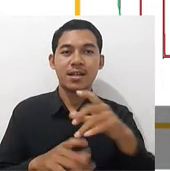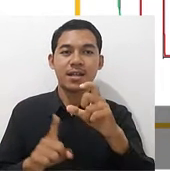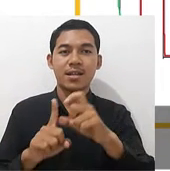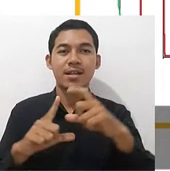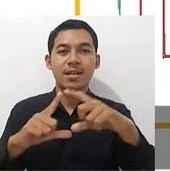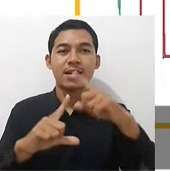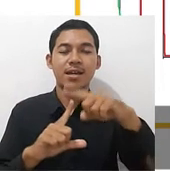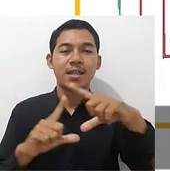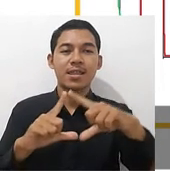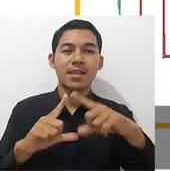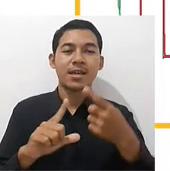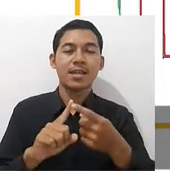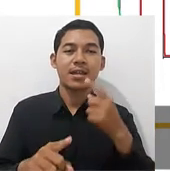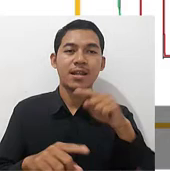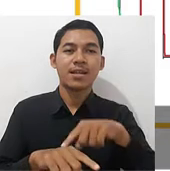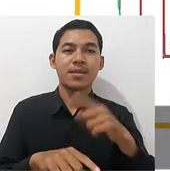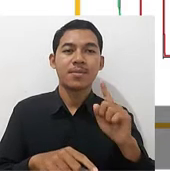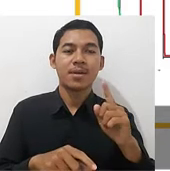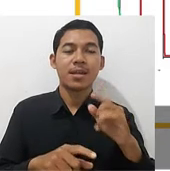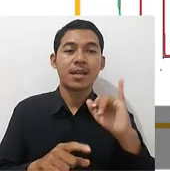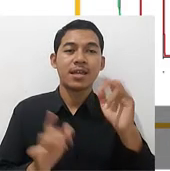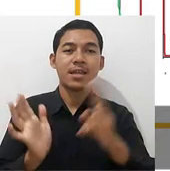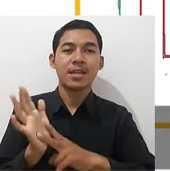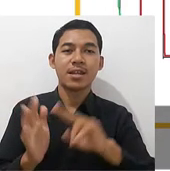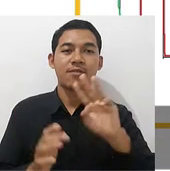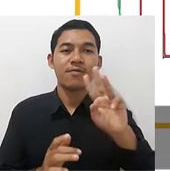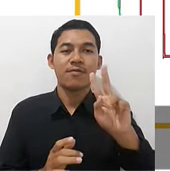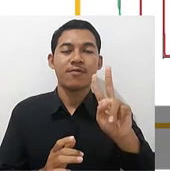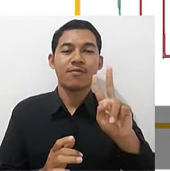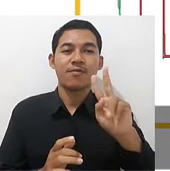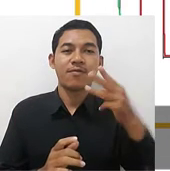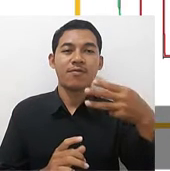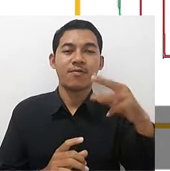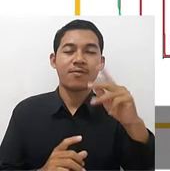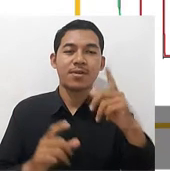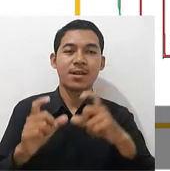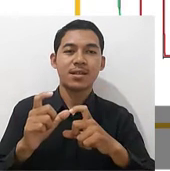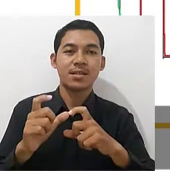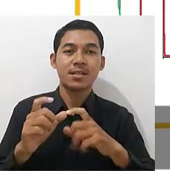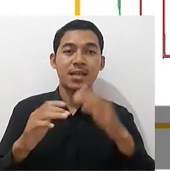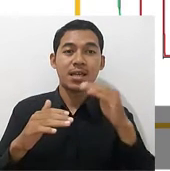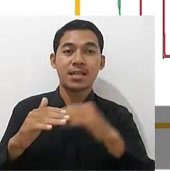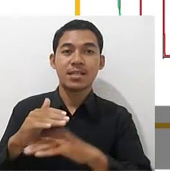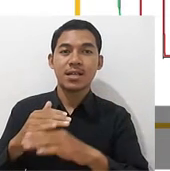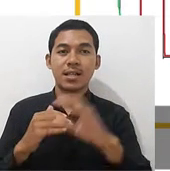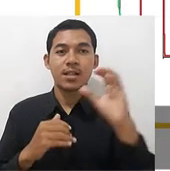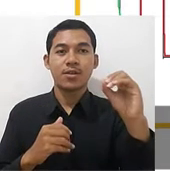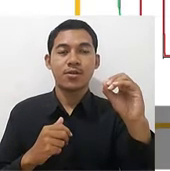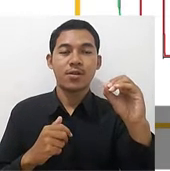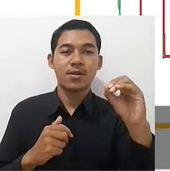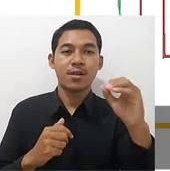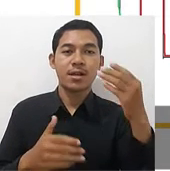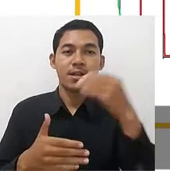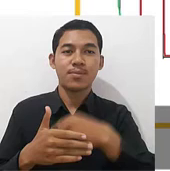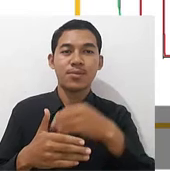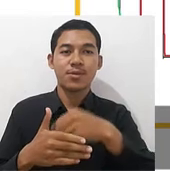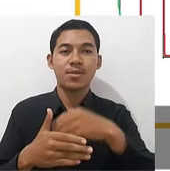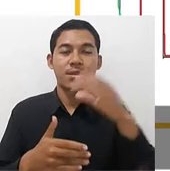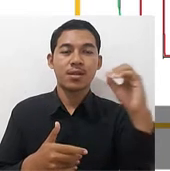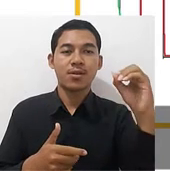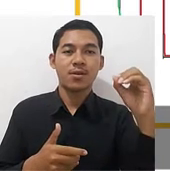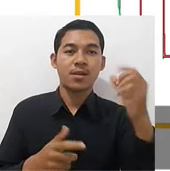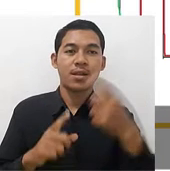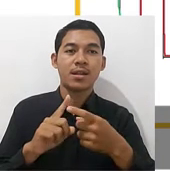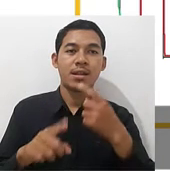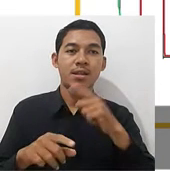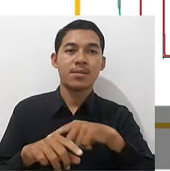aja? Oh, dari sini misalkan. Dia diinversin nggak? Oh, nggak diinversin. Berarti hasilnya 0. Karena inputnya kita 0 kan? Nah, terus kita lihat